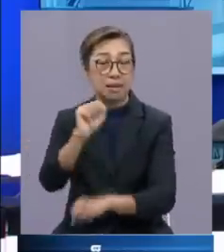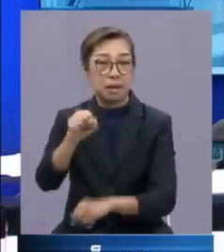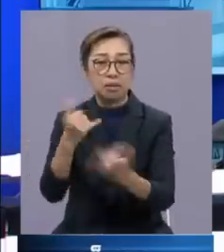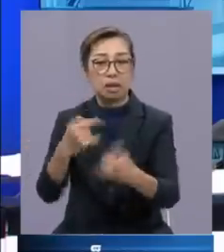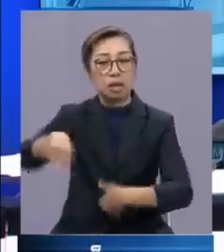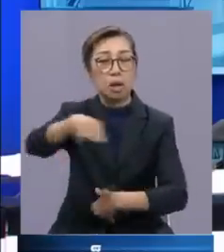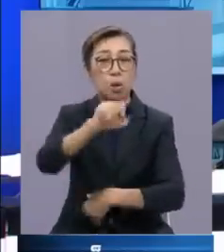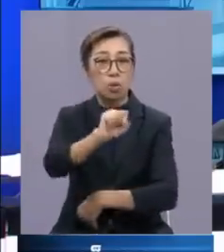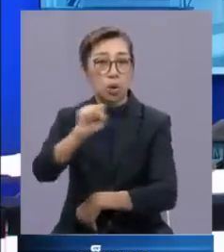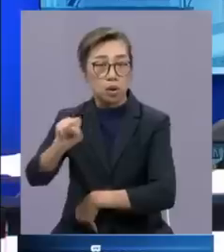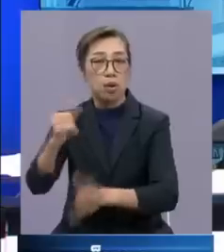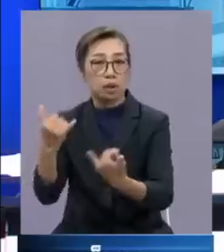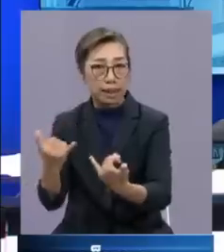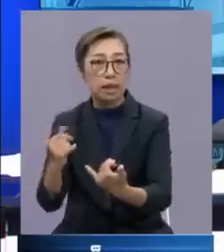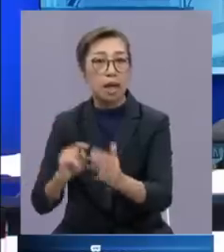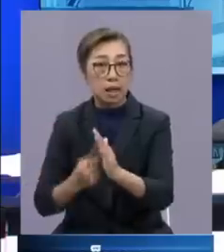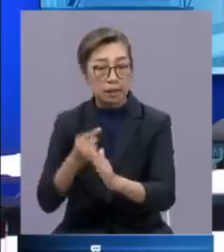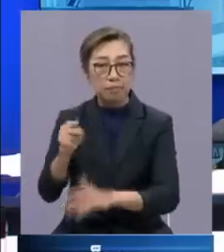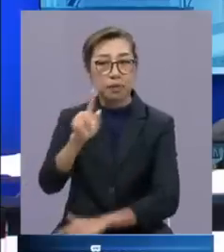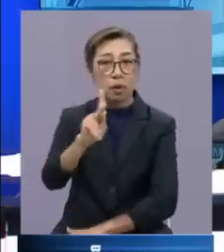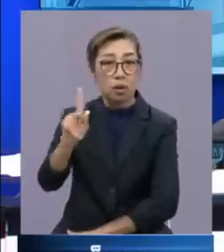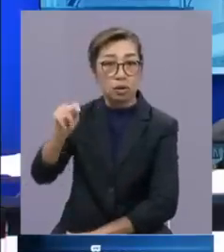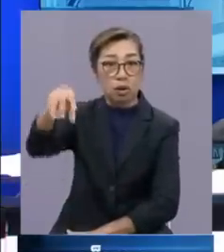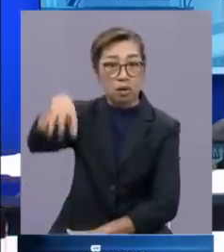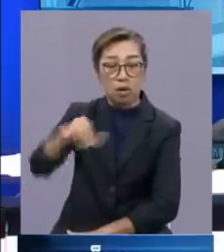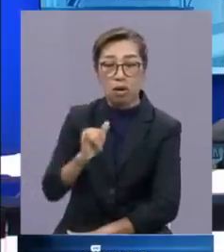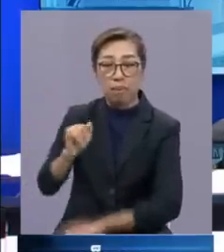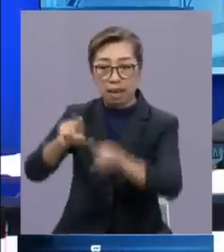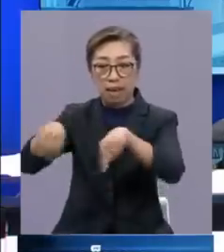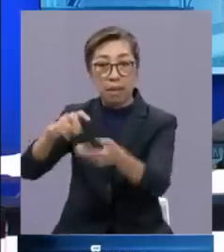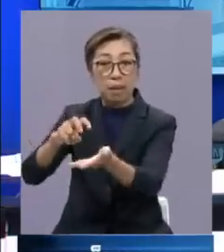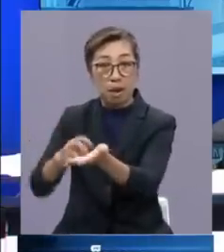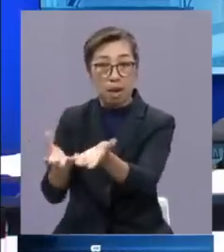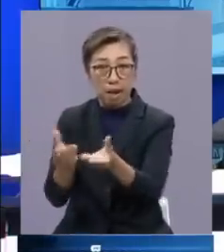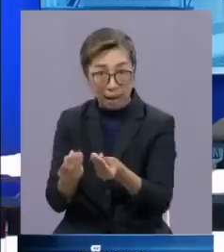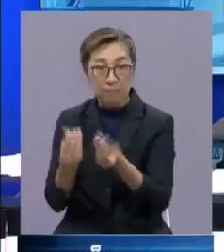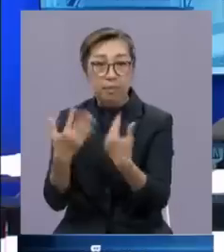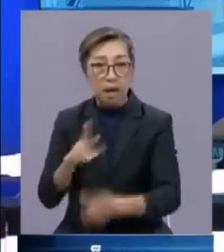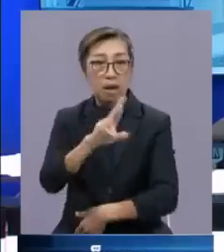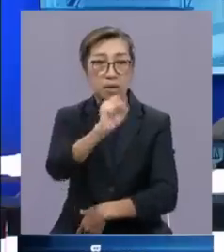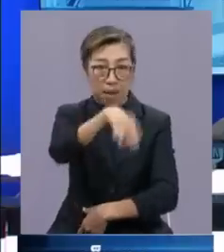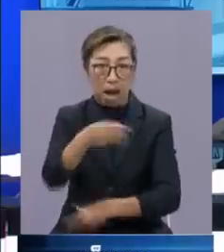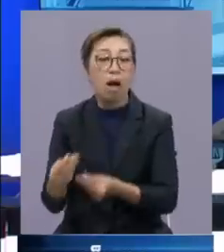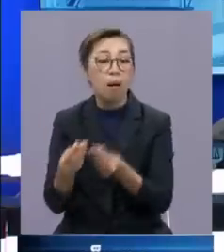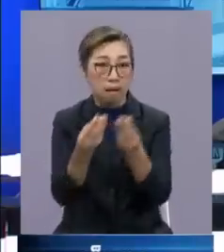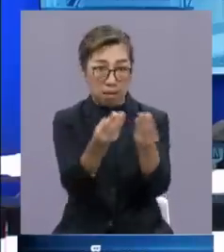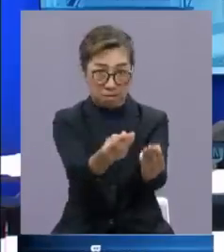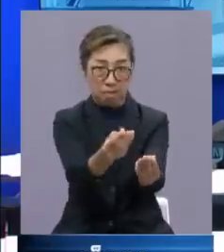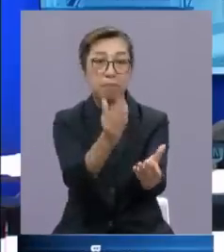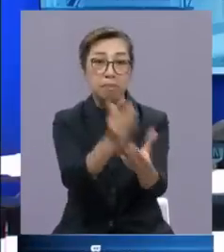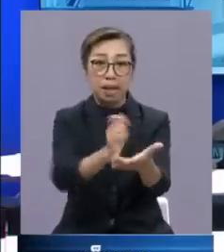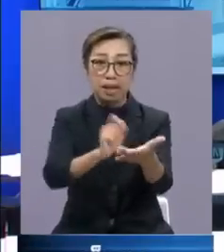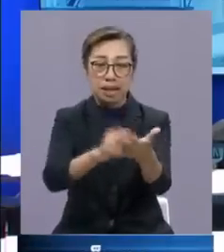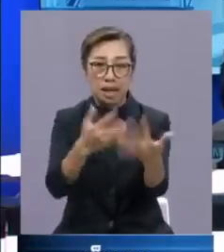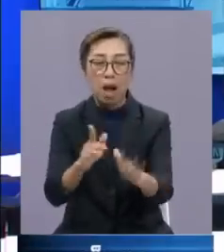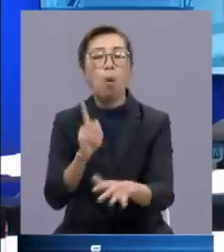ส.แต่ละคนก็เริ่มตบเท้าไปรับใบรับรองมีบางส่วนไปรายงานตัวที่สภากันแล้วด้วยก็จะต้องเตรียมความพร้อมกันหน่อยนะฮะเพรา